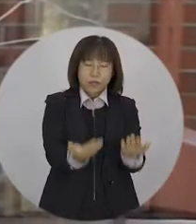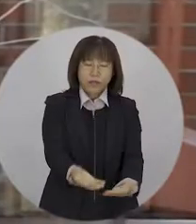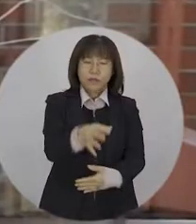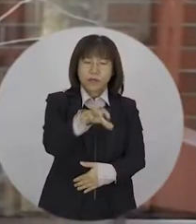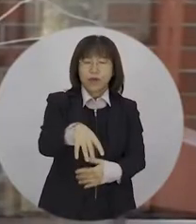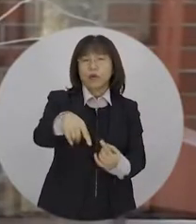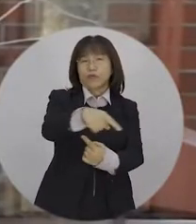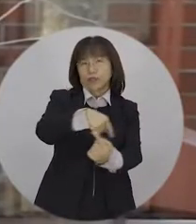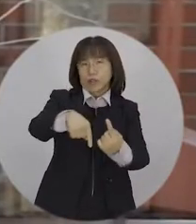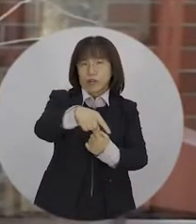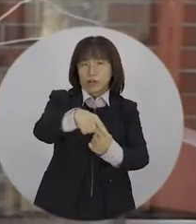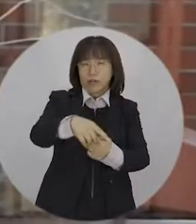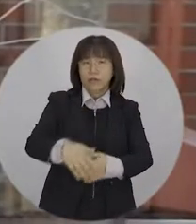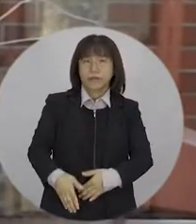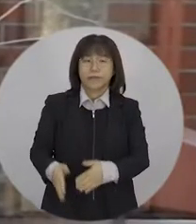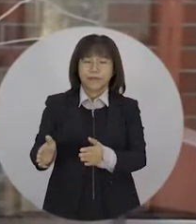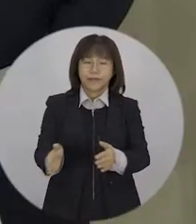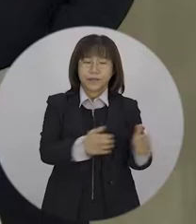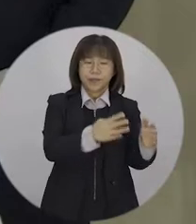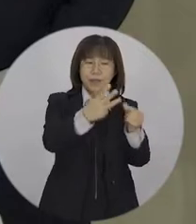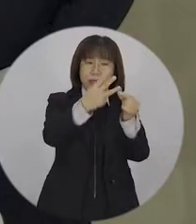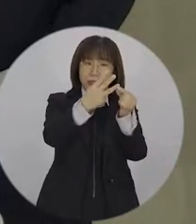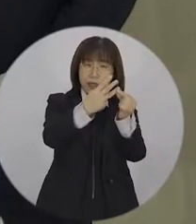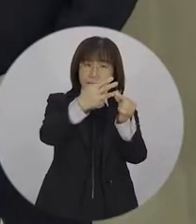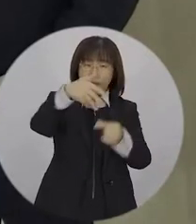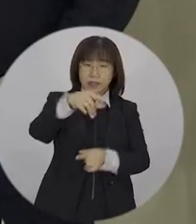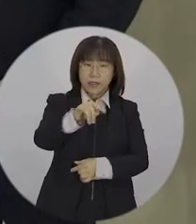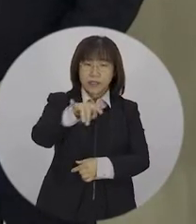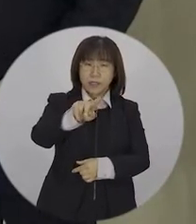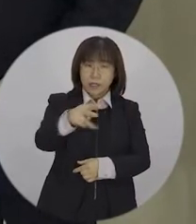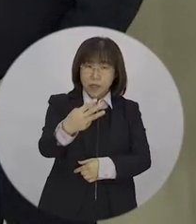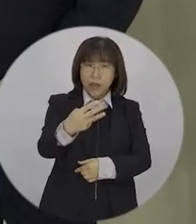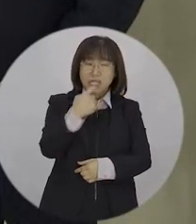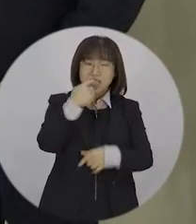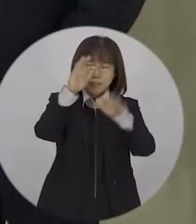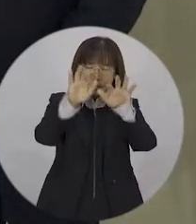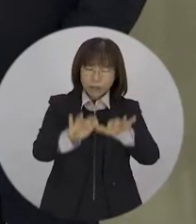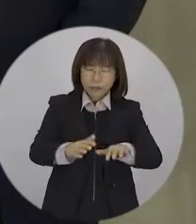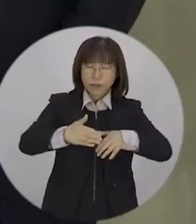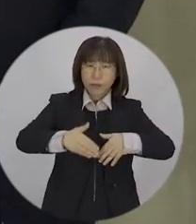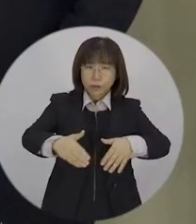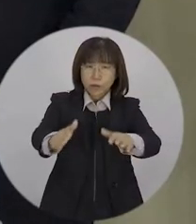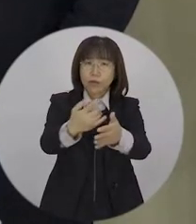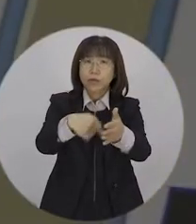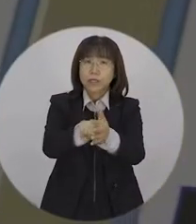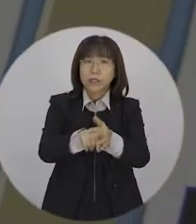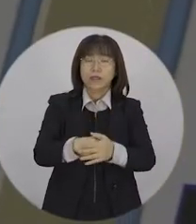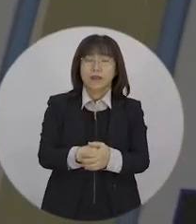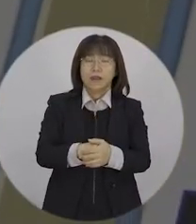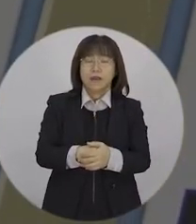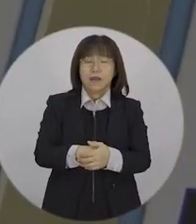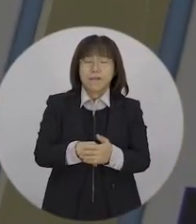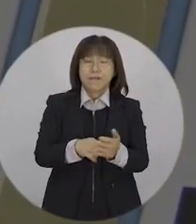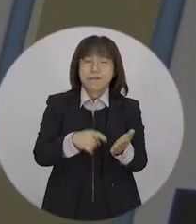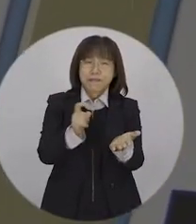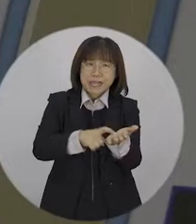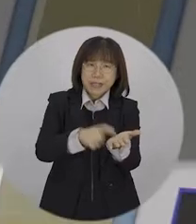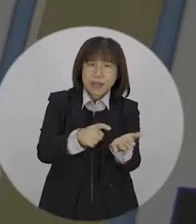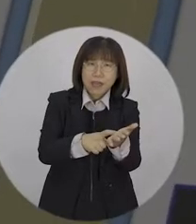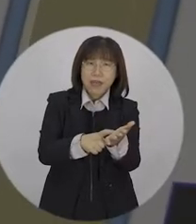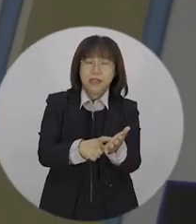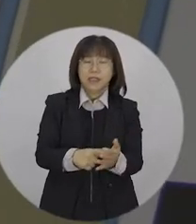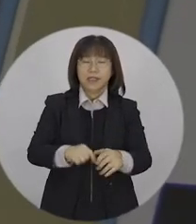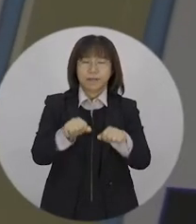보호할 계획입니다 또 제살 분야에서는 재설 대책본부 를 운영하고 비상근무 체계를 확립하며